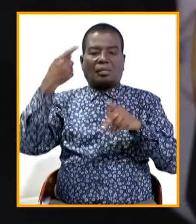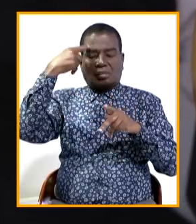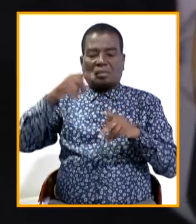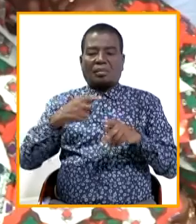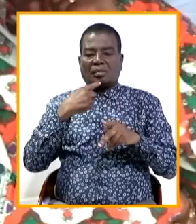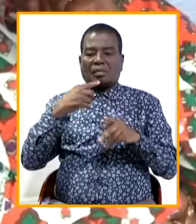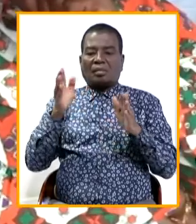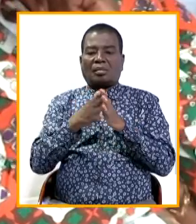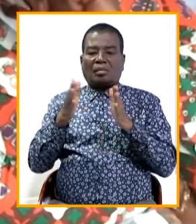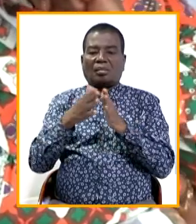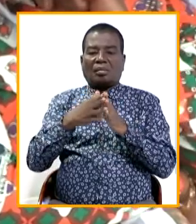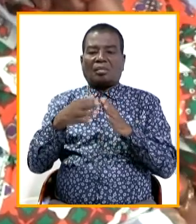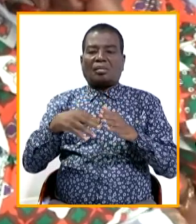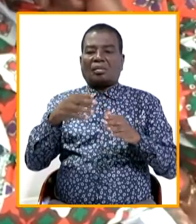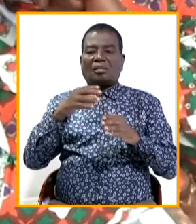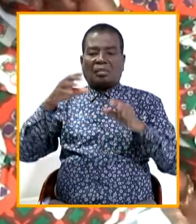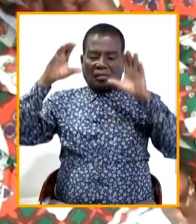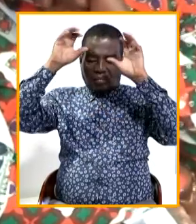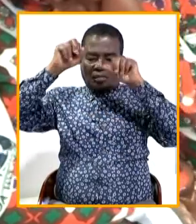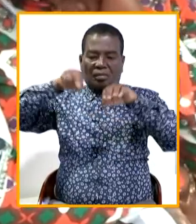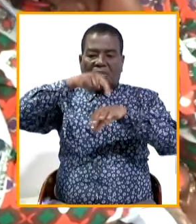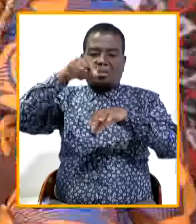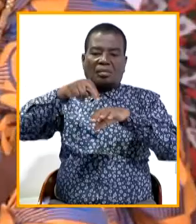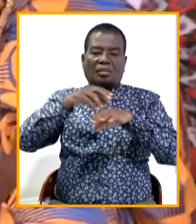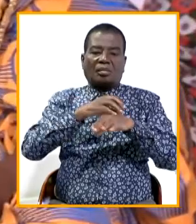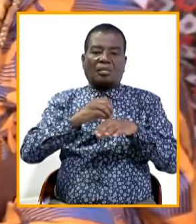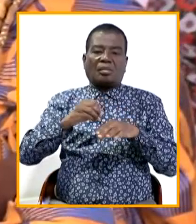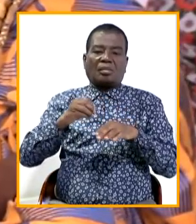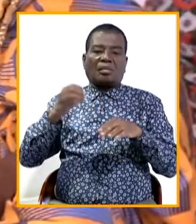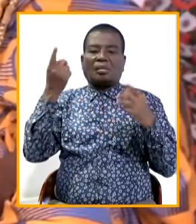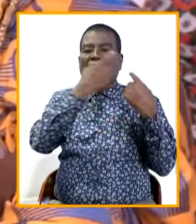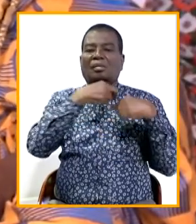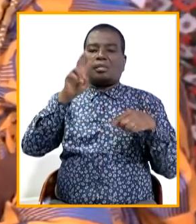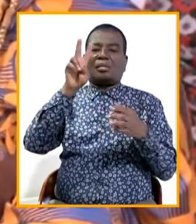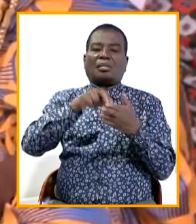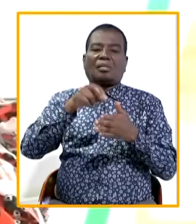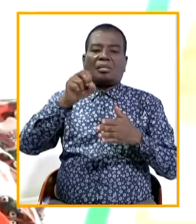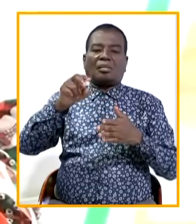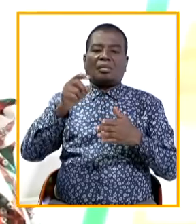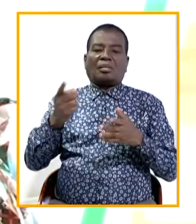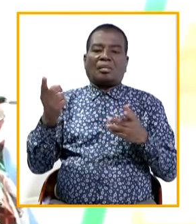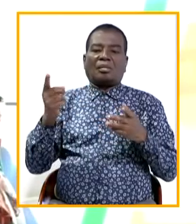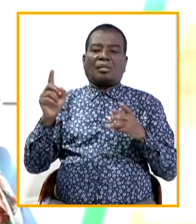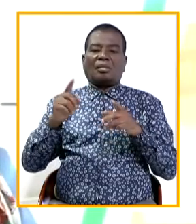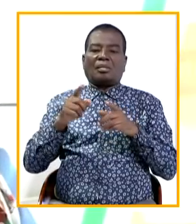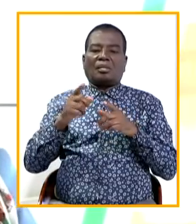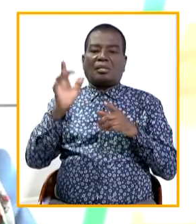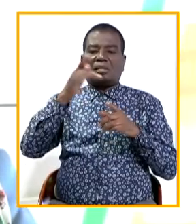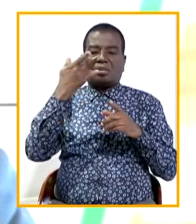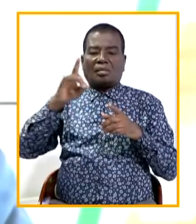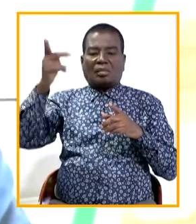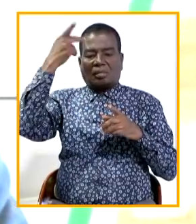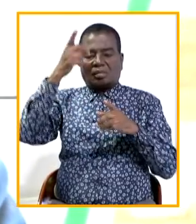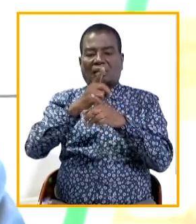leadership exceptionnel du président Alassane Ouattara. Depuis 2011, grâce à la politique de développement du président